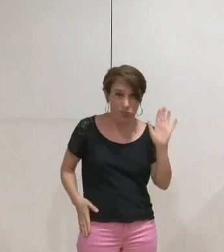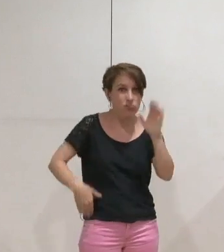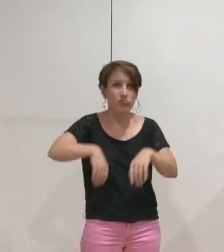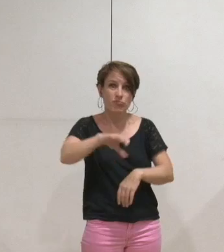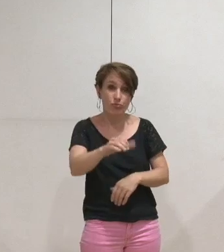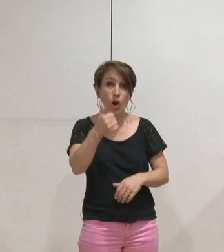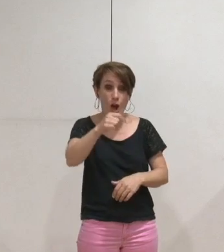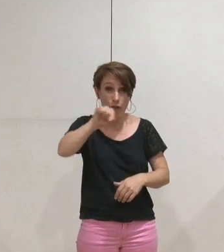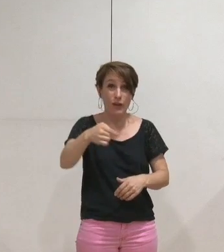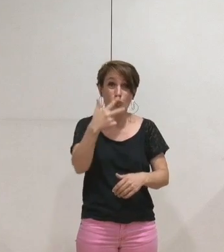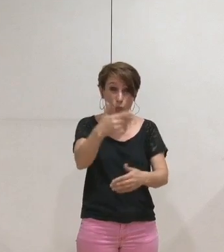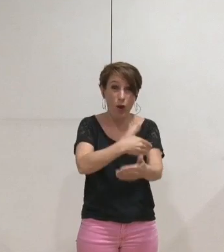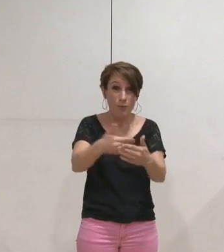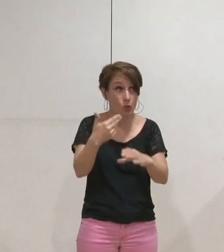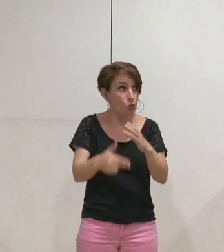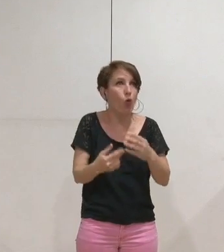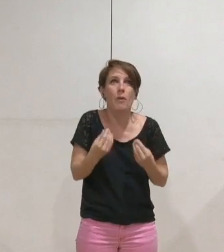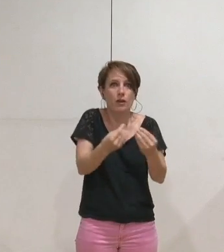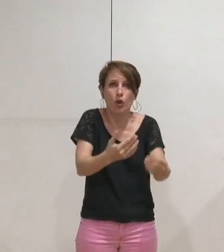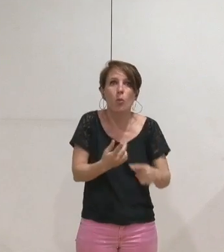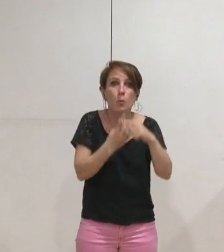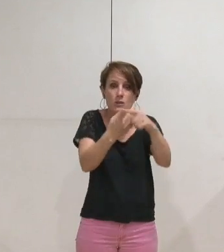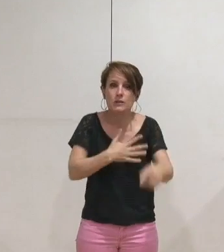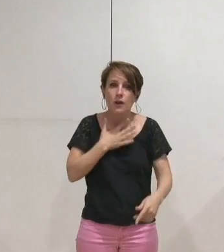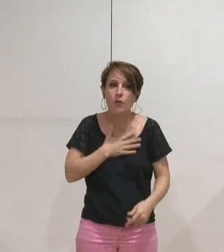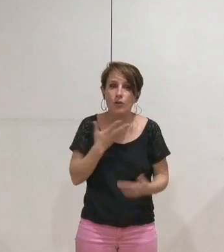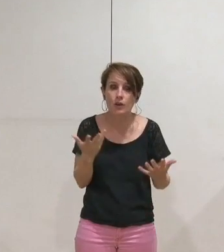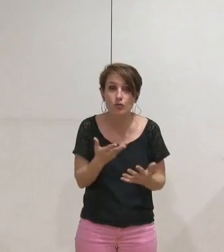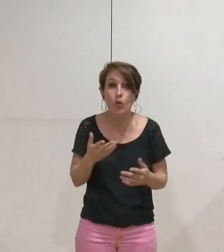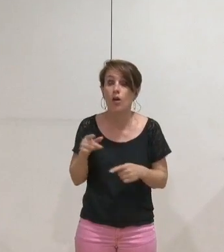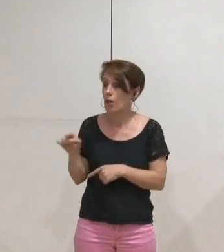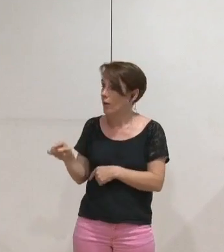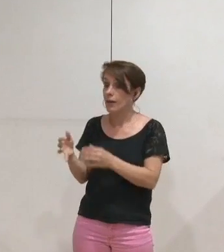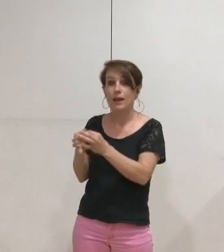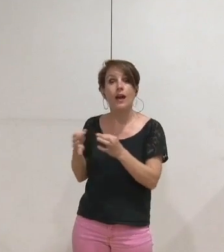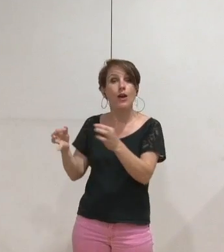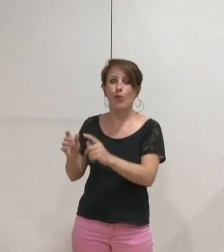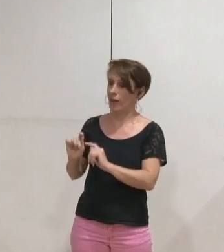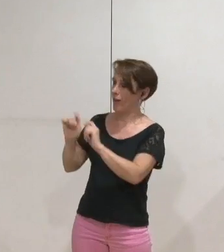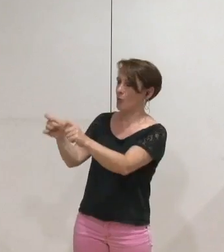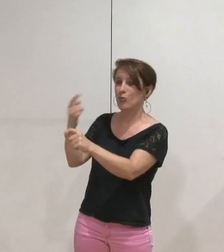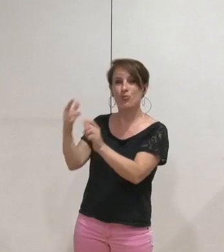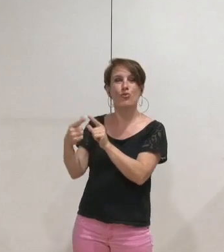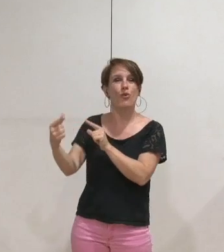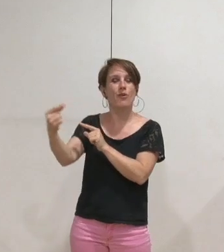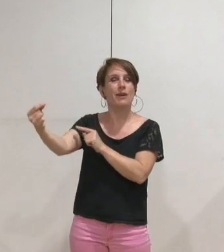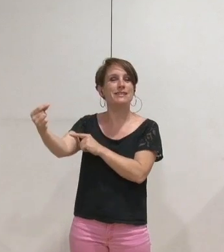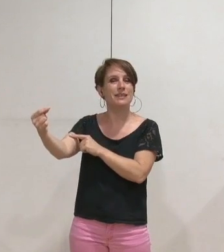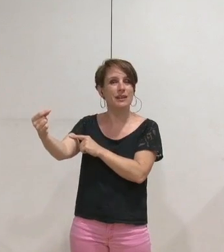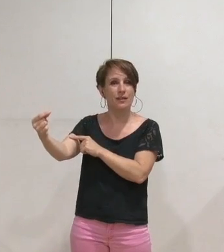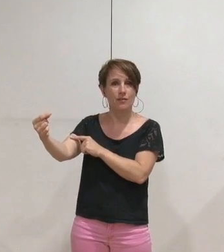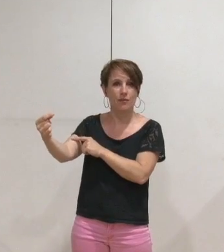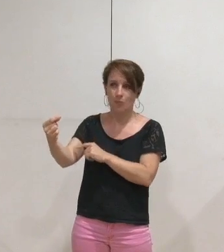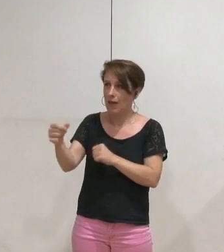d'euros et les conditions dans lesquelles le tennement sur la la ZAC preskill a pu être mis à disposition et céder à ce